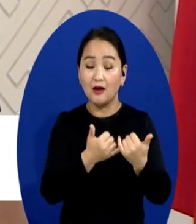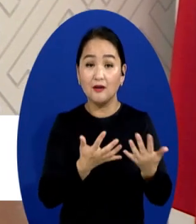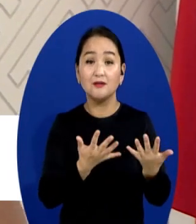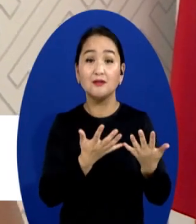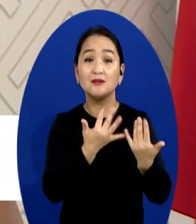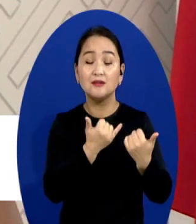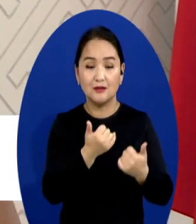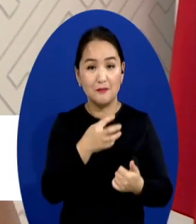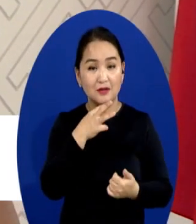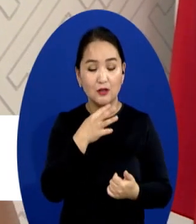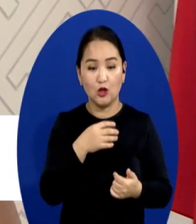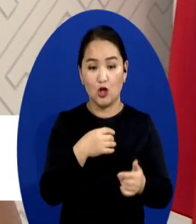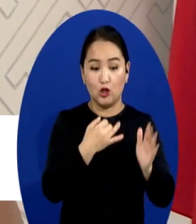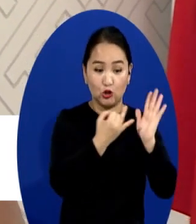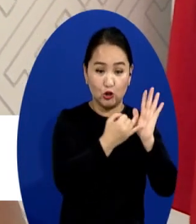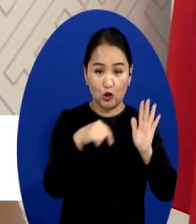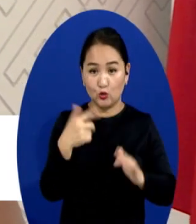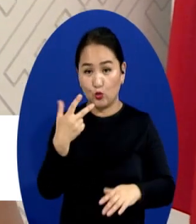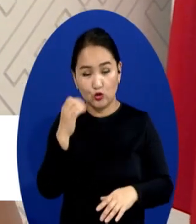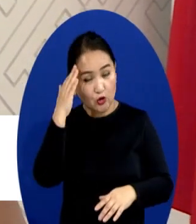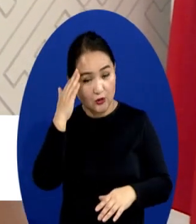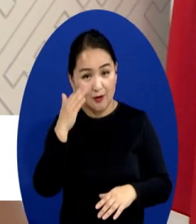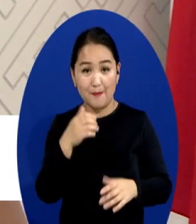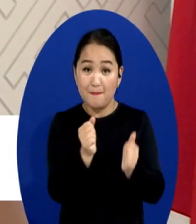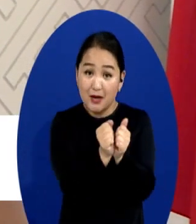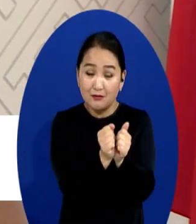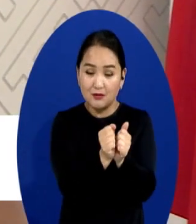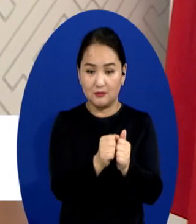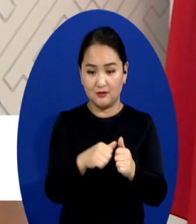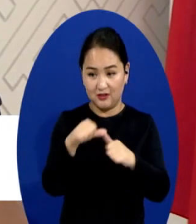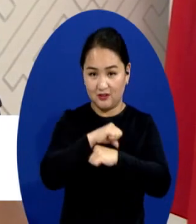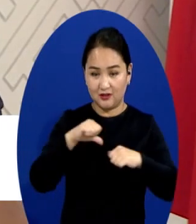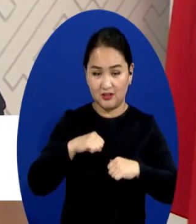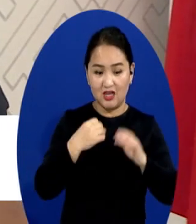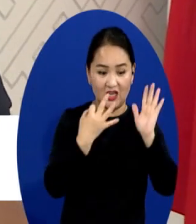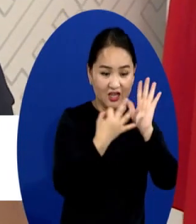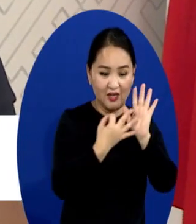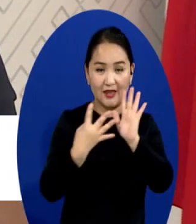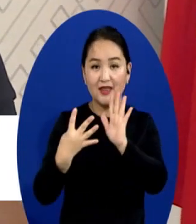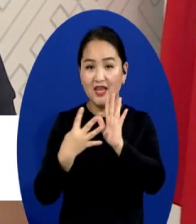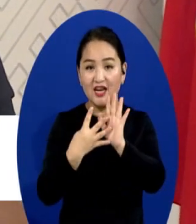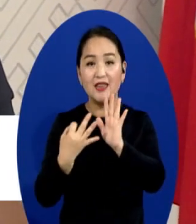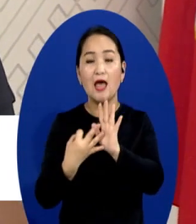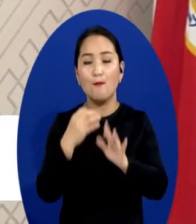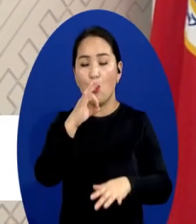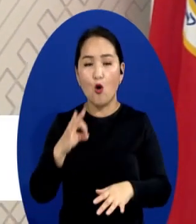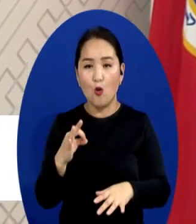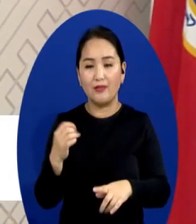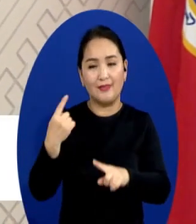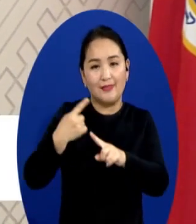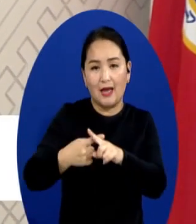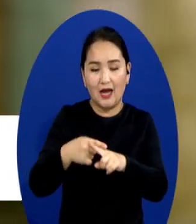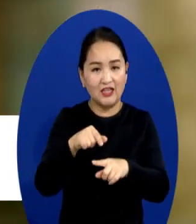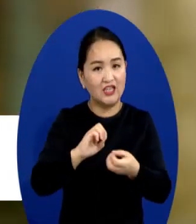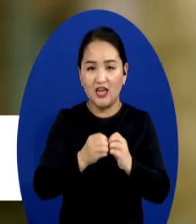одоо зөрчлийн хуулийн дагуу 7-оос 30 хоног баривчлагдсан этгээдийн одоо 98% нь бол эргээд энэ төрлийн зөрчил бол үлдээгөө гэсэн одоо